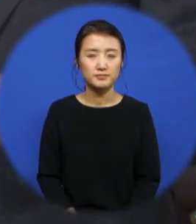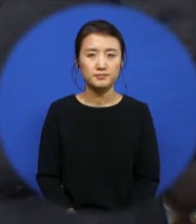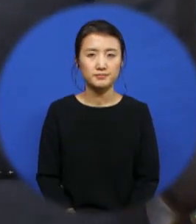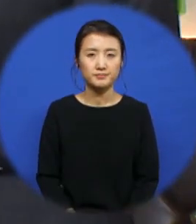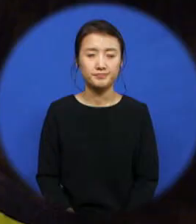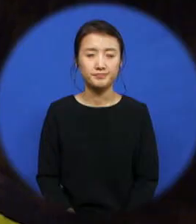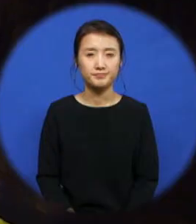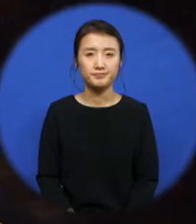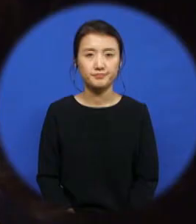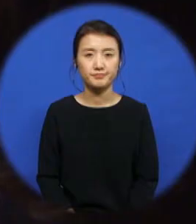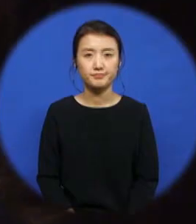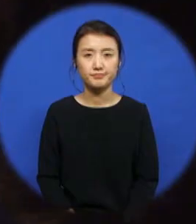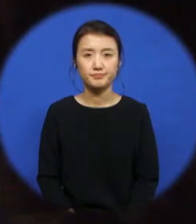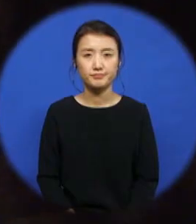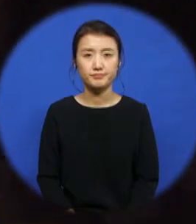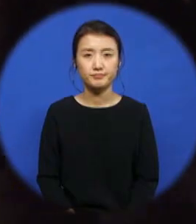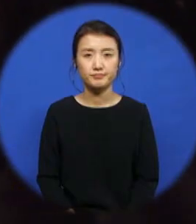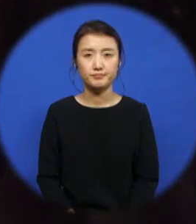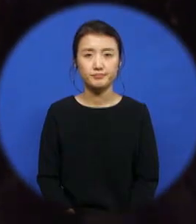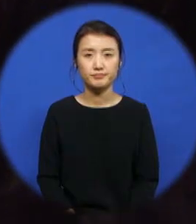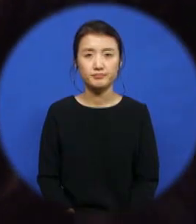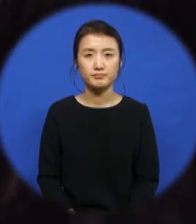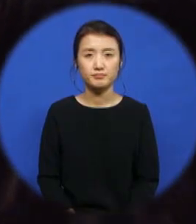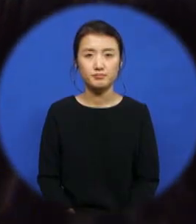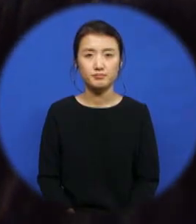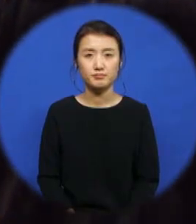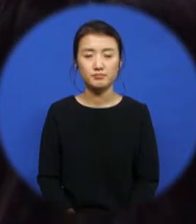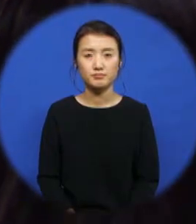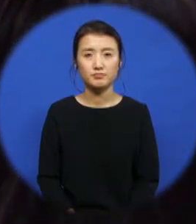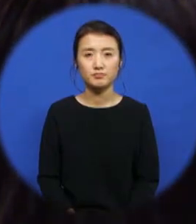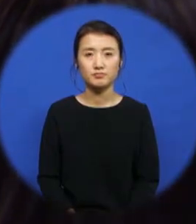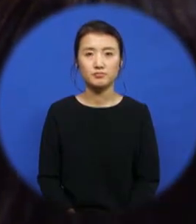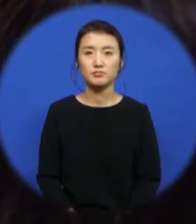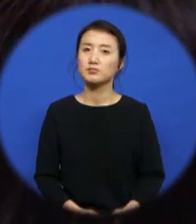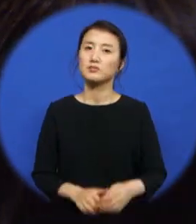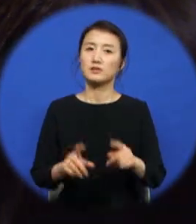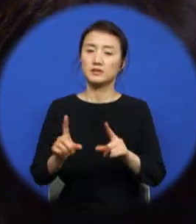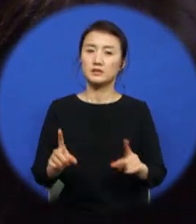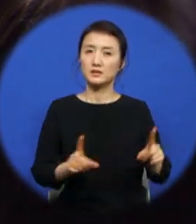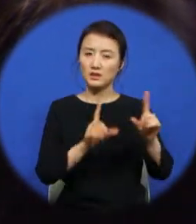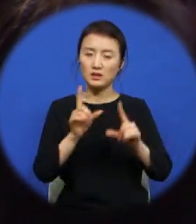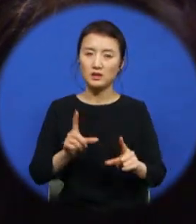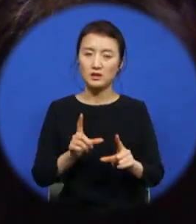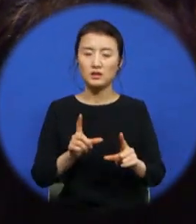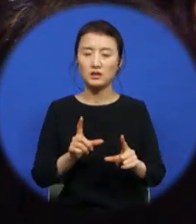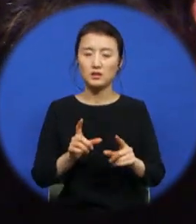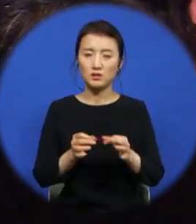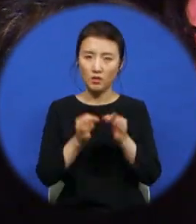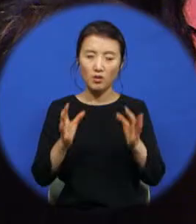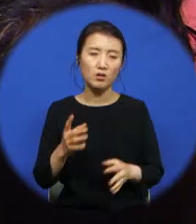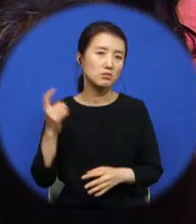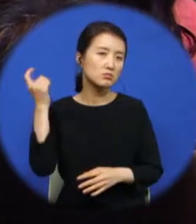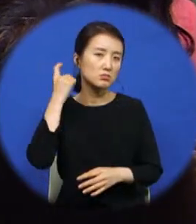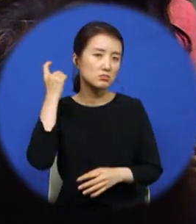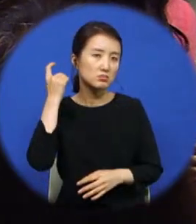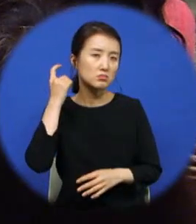여러분 정말 우리는 참 이렇게 평소에 어떤 말을 듣고 자라는 닭